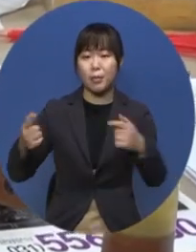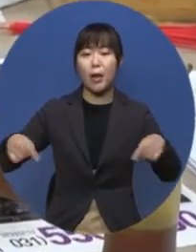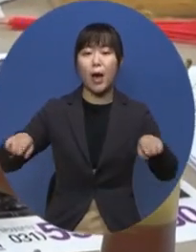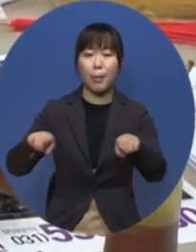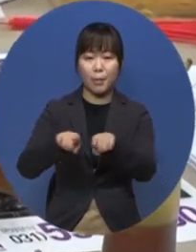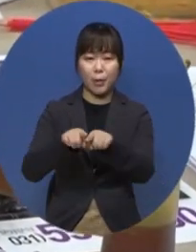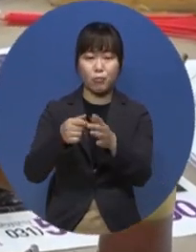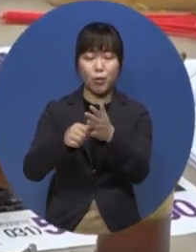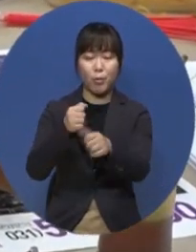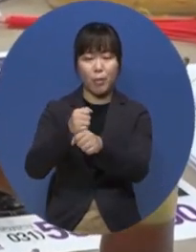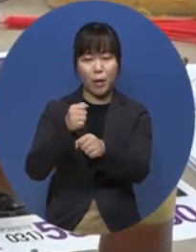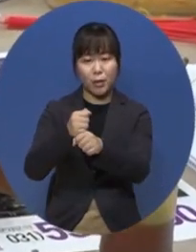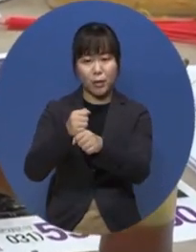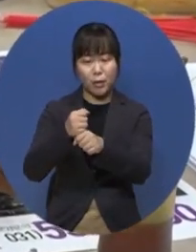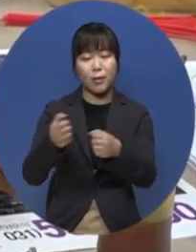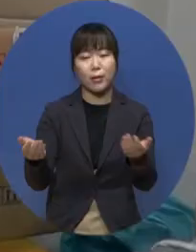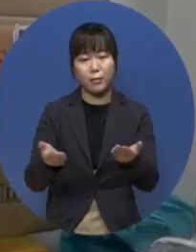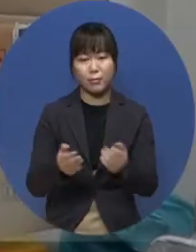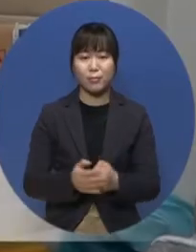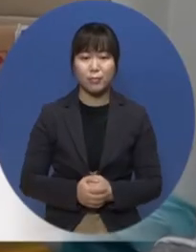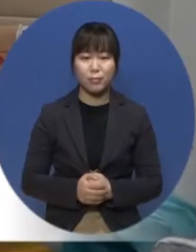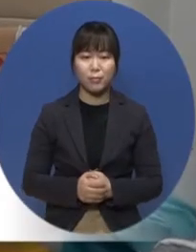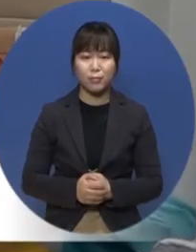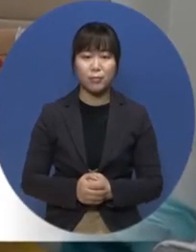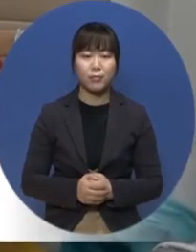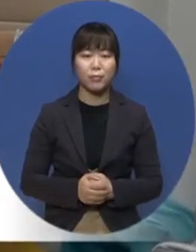제품 생산에 주력하고 있습니다